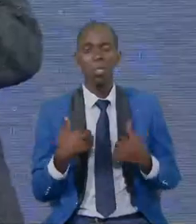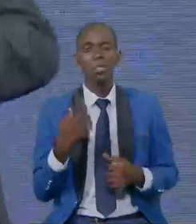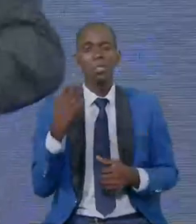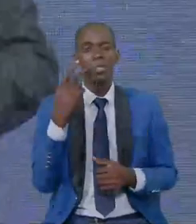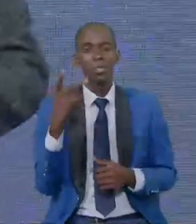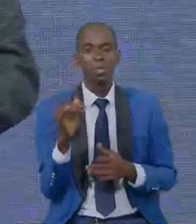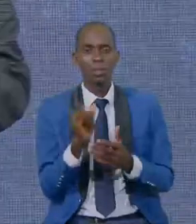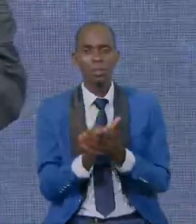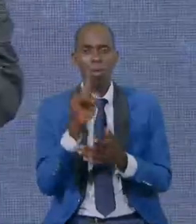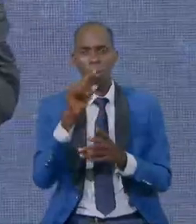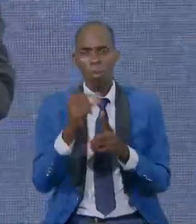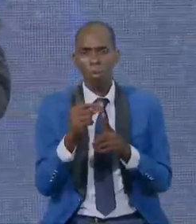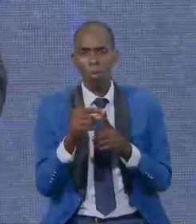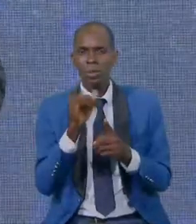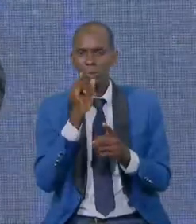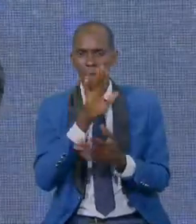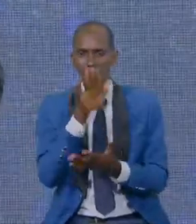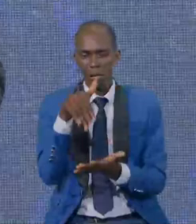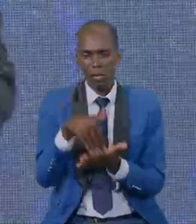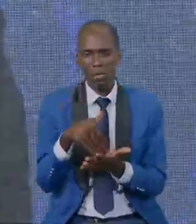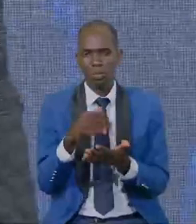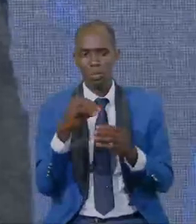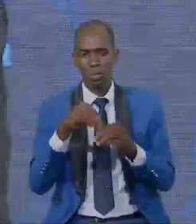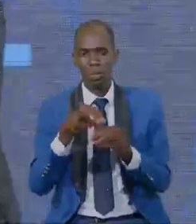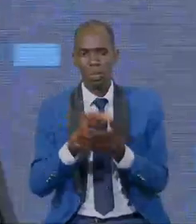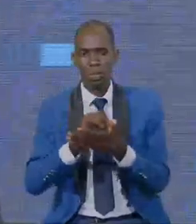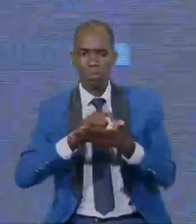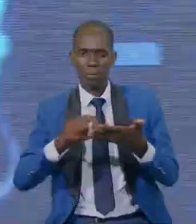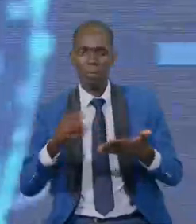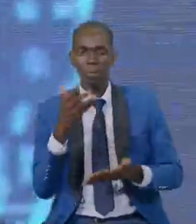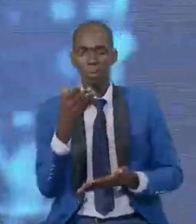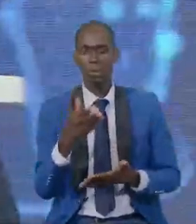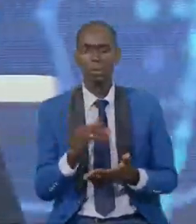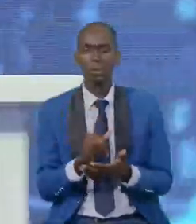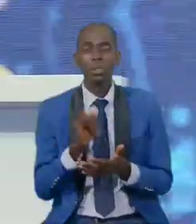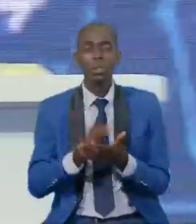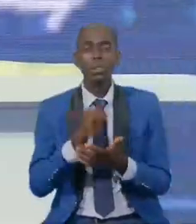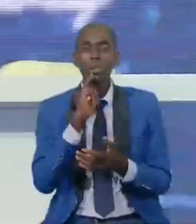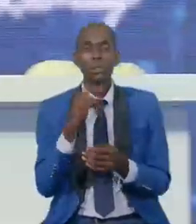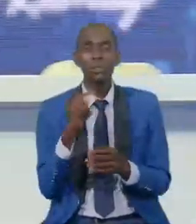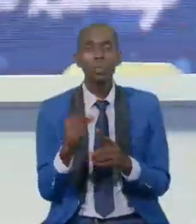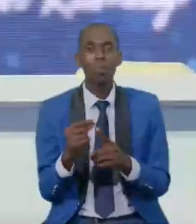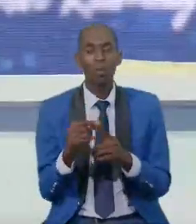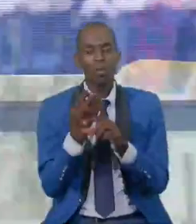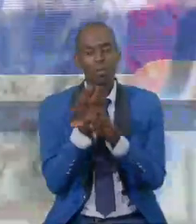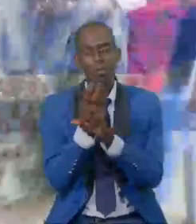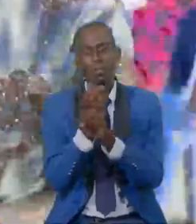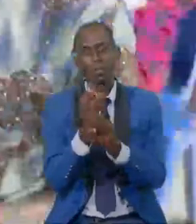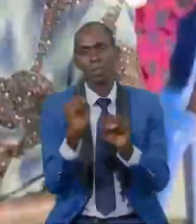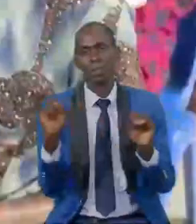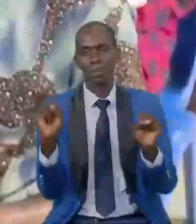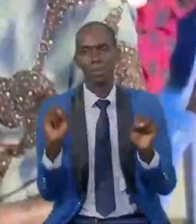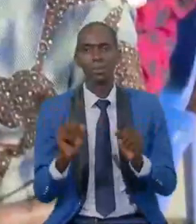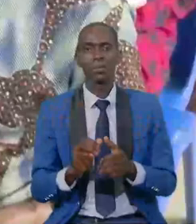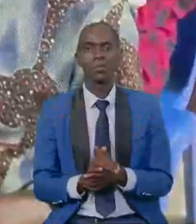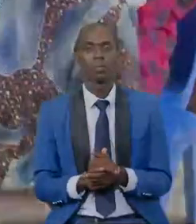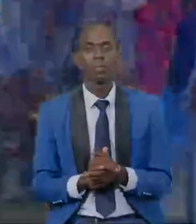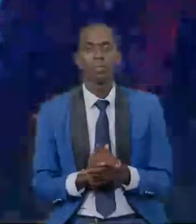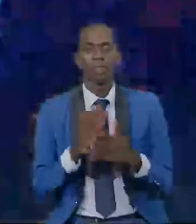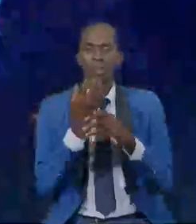the middle of that verse. Ouais, il y a un mot là-bas dans le verset. Salvation. C'est le mot